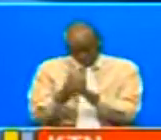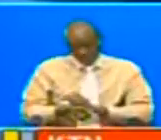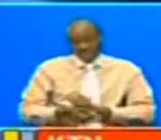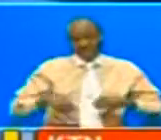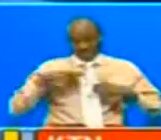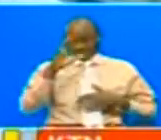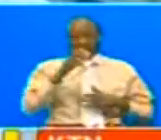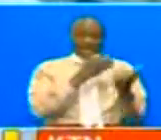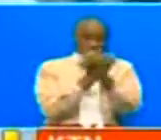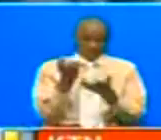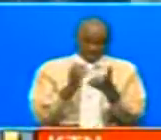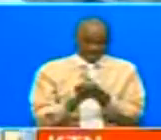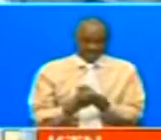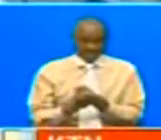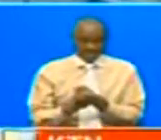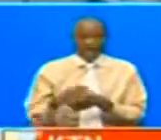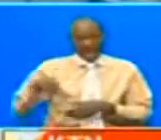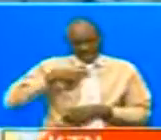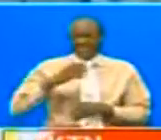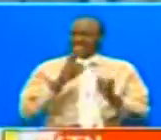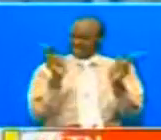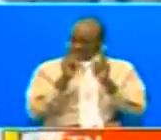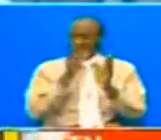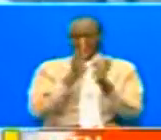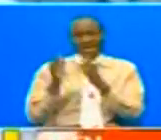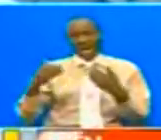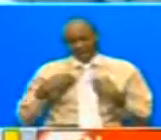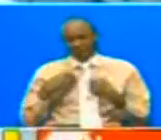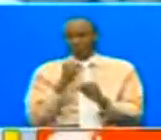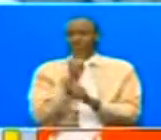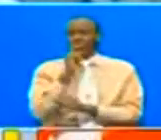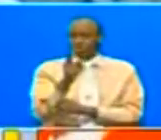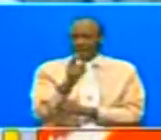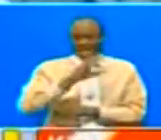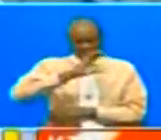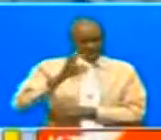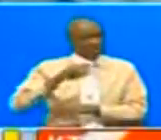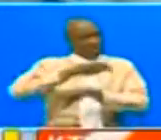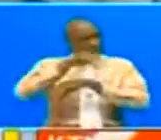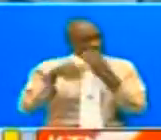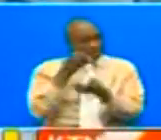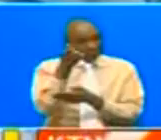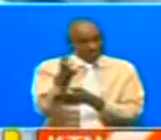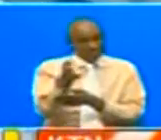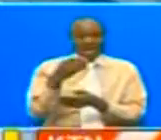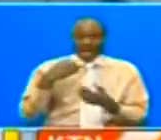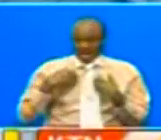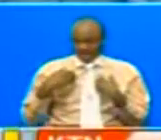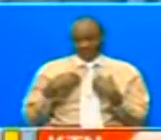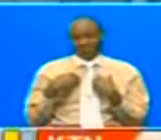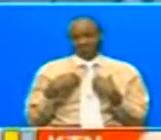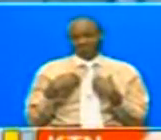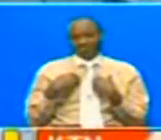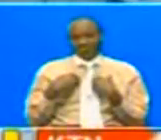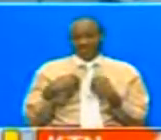kutega uchumi. Tumeweka mikakati ya kuhakikisha kwamba kaunti hizi zote wawe na irrigation scheme.